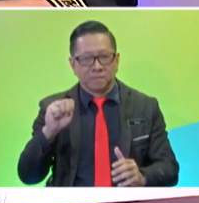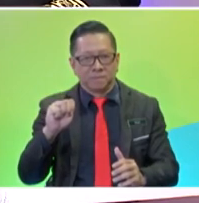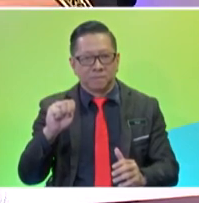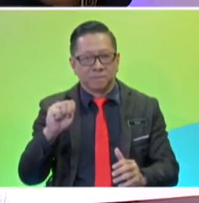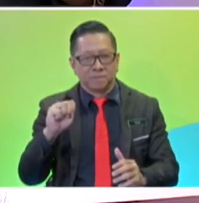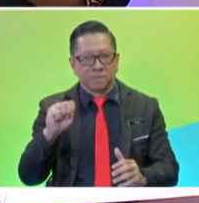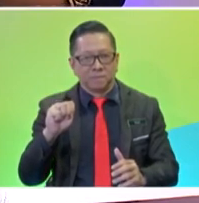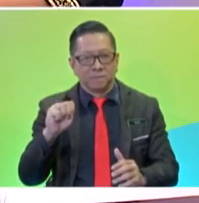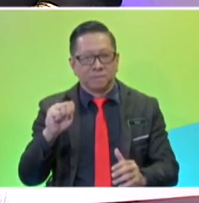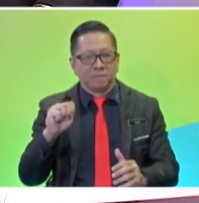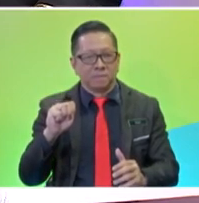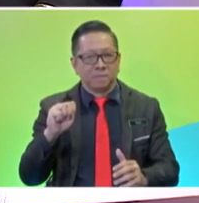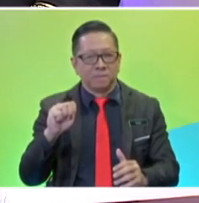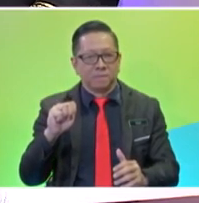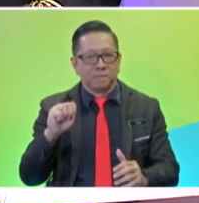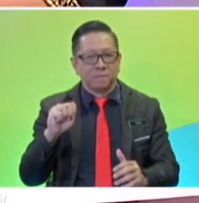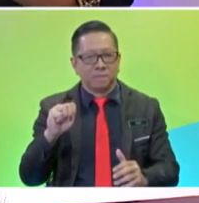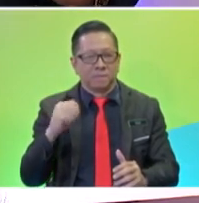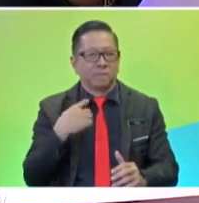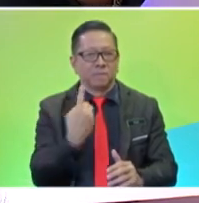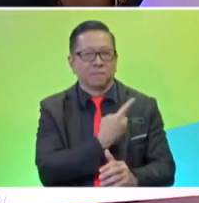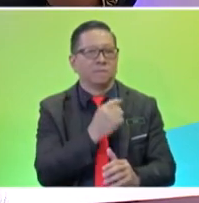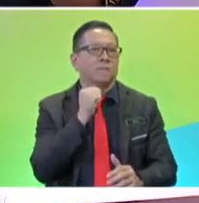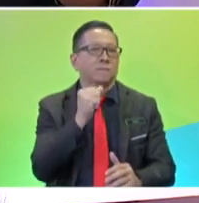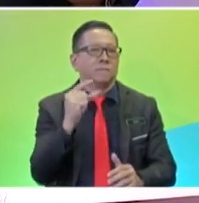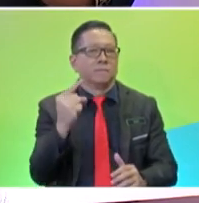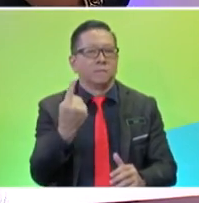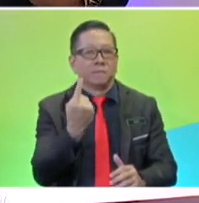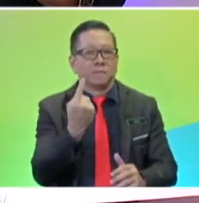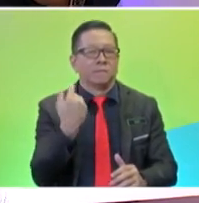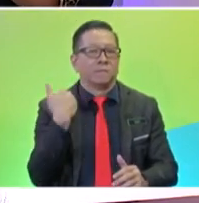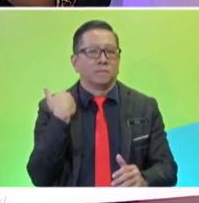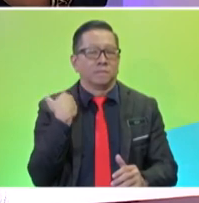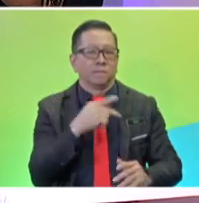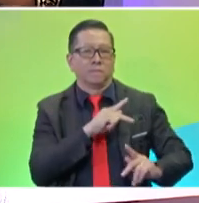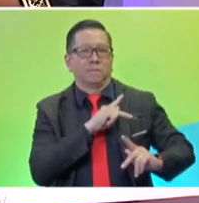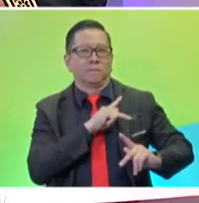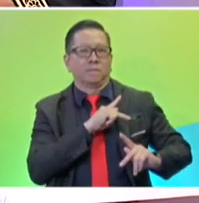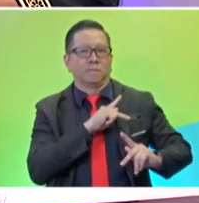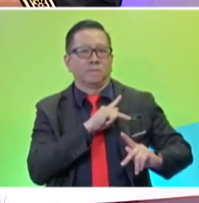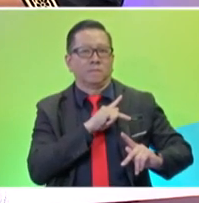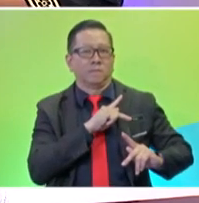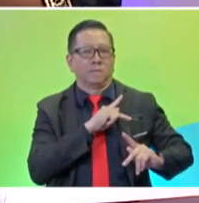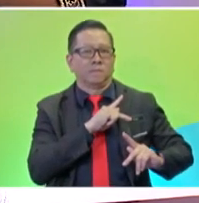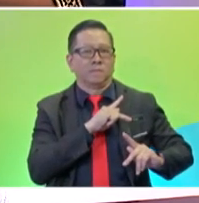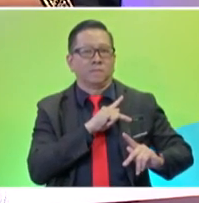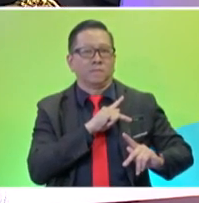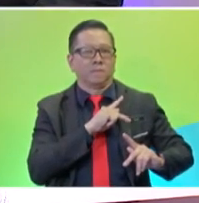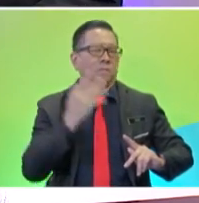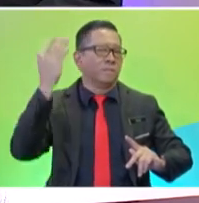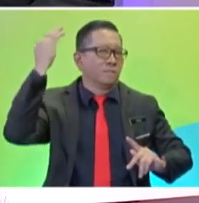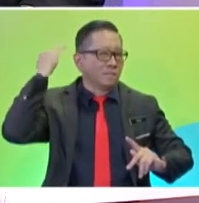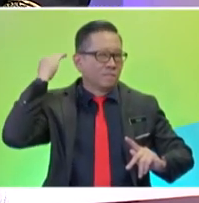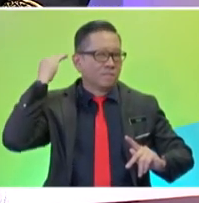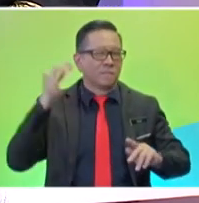di sekolah di rumah dan sebagainya kita bukan saja ada pahlawan pada zaman dahulu